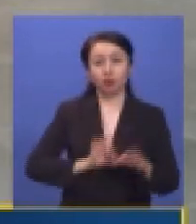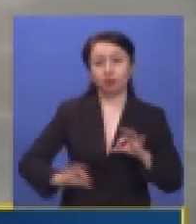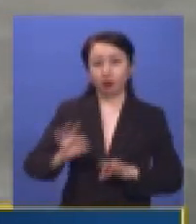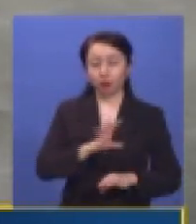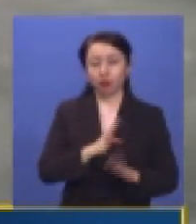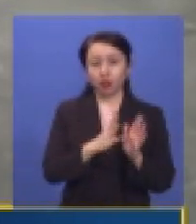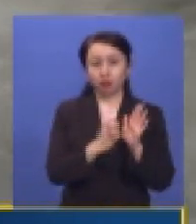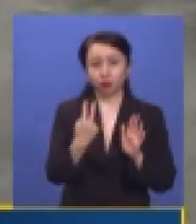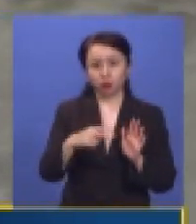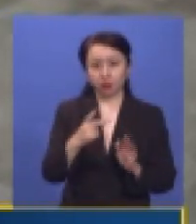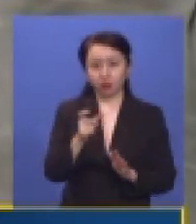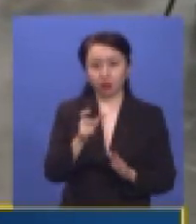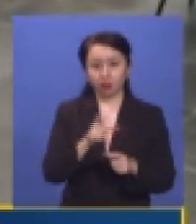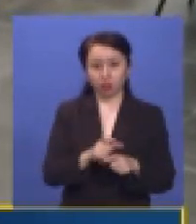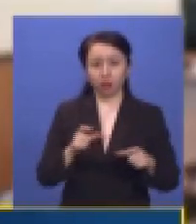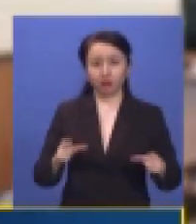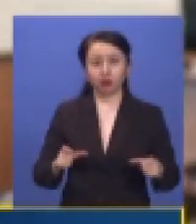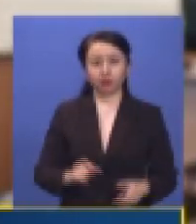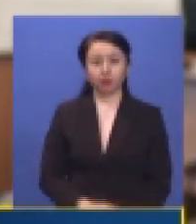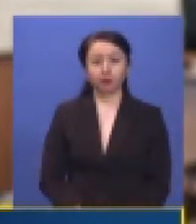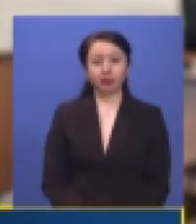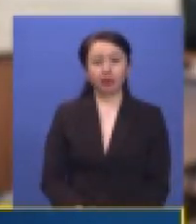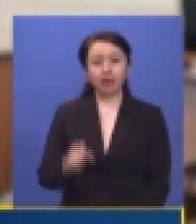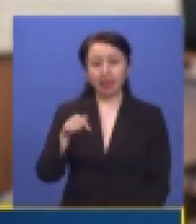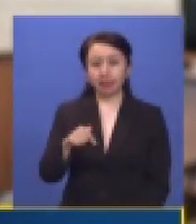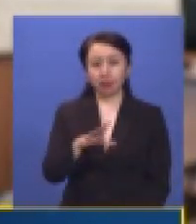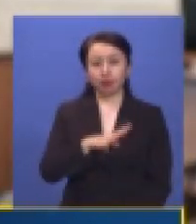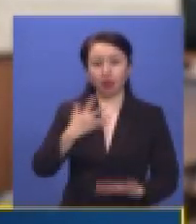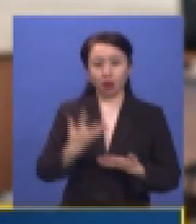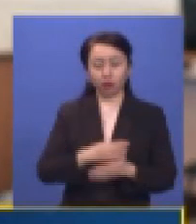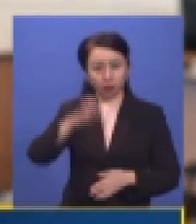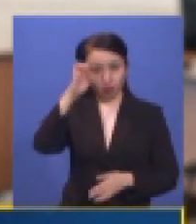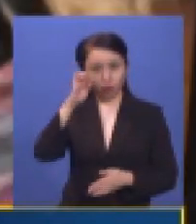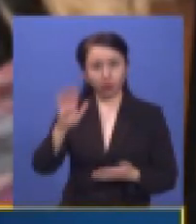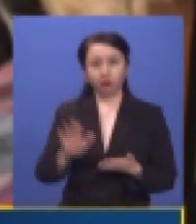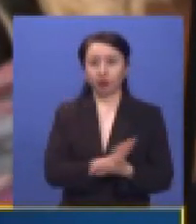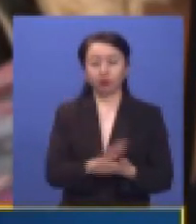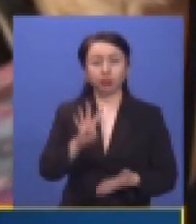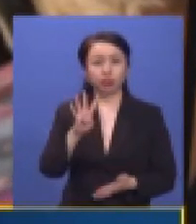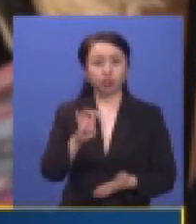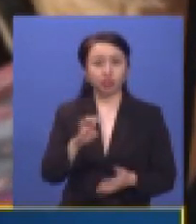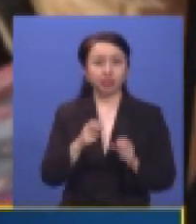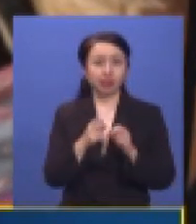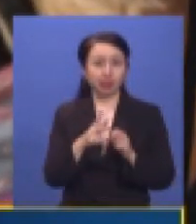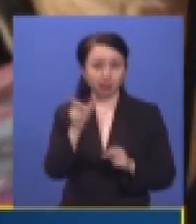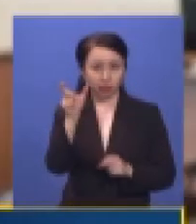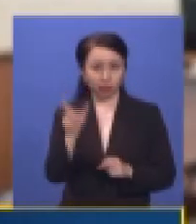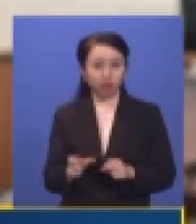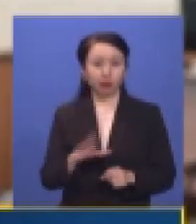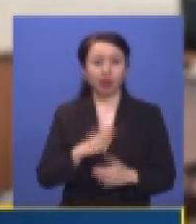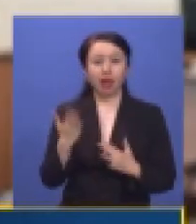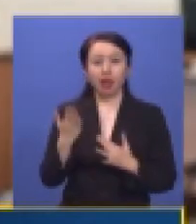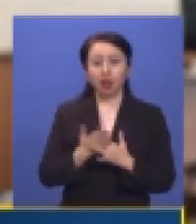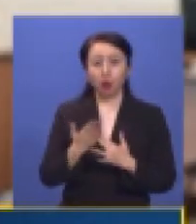прошли 922 североказахстанца. Из них получили государственный грант 413 человек и получили